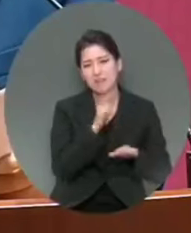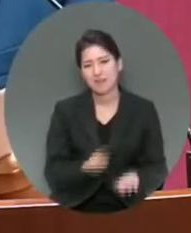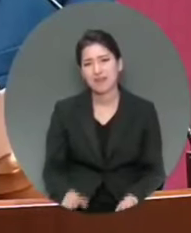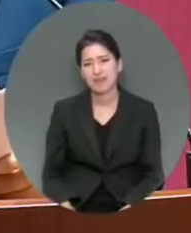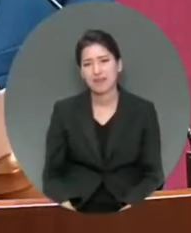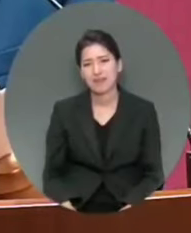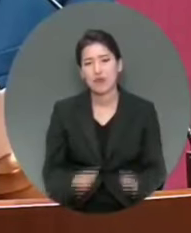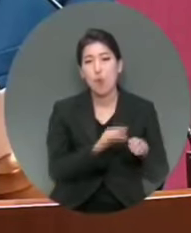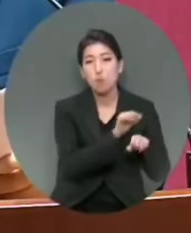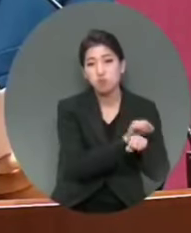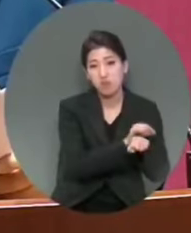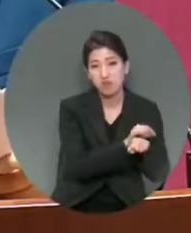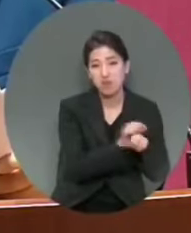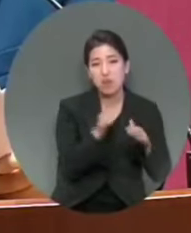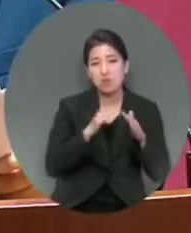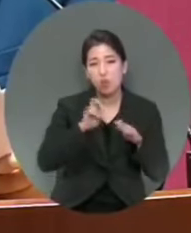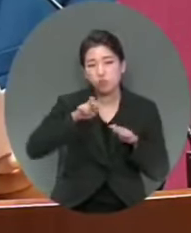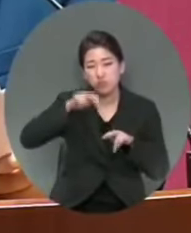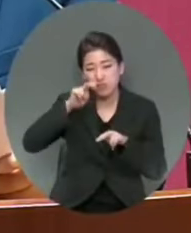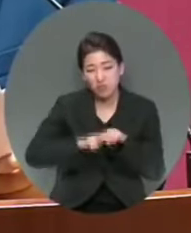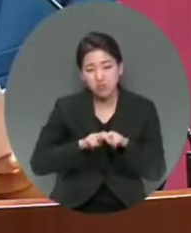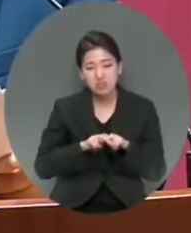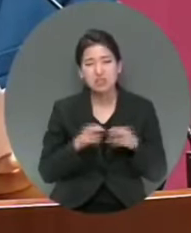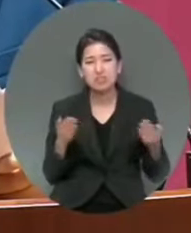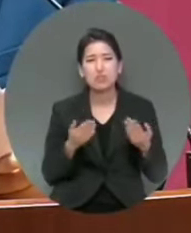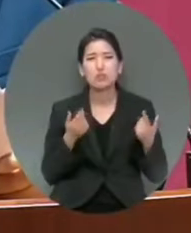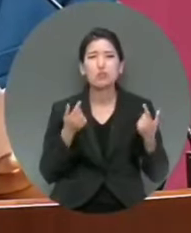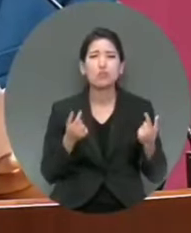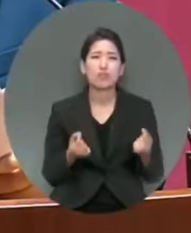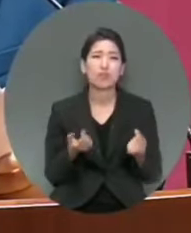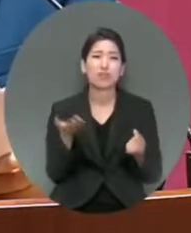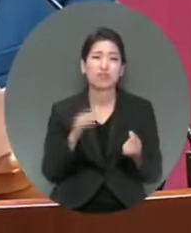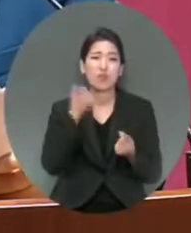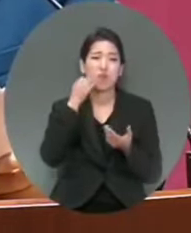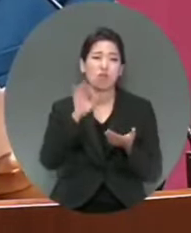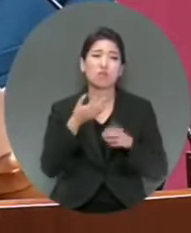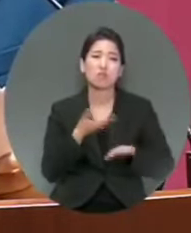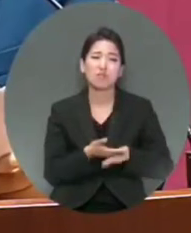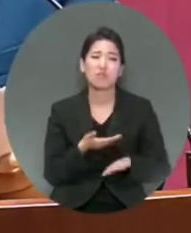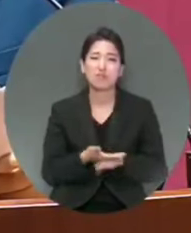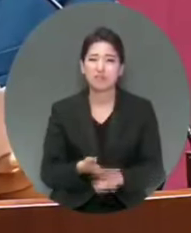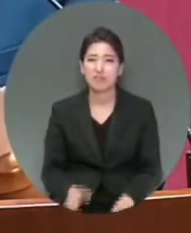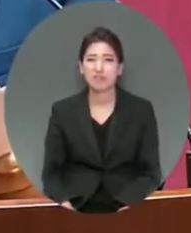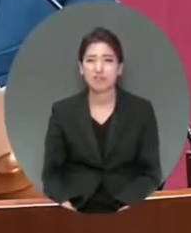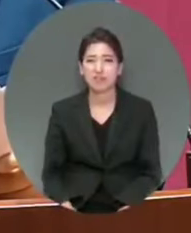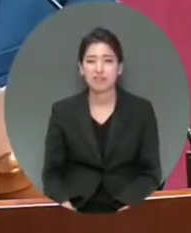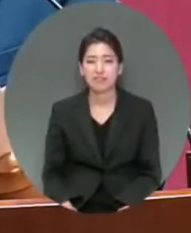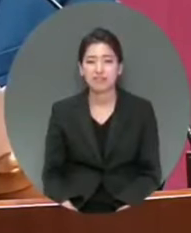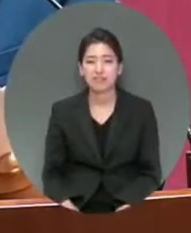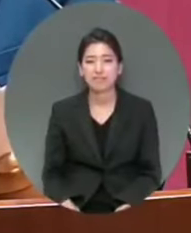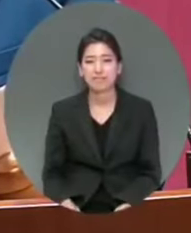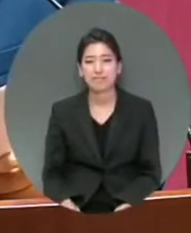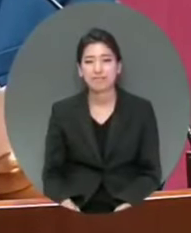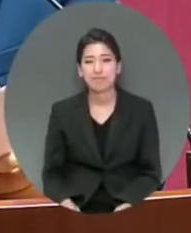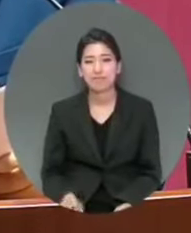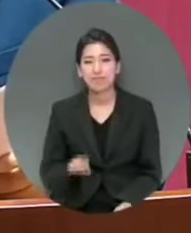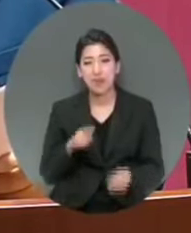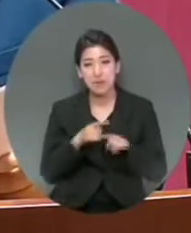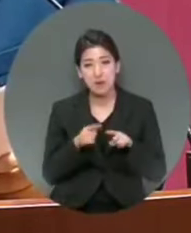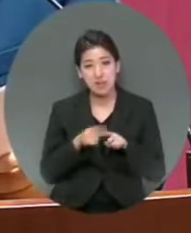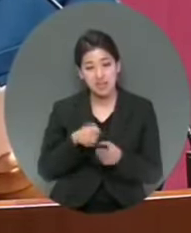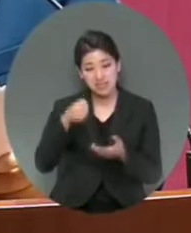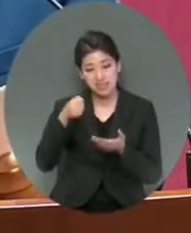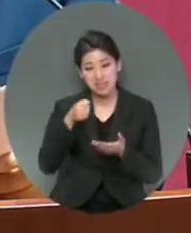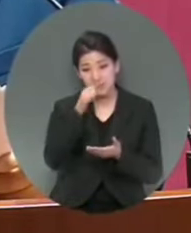하는 일이 같아요. 제가 확인을 해봤습니다. 이 이유는 이것을 평가하는 그런 그 기금이 여러 가지가